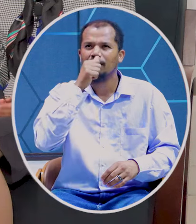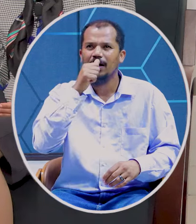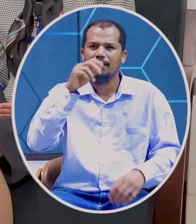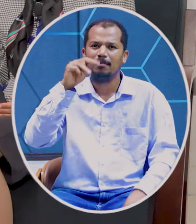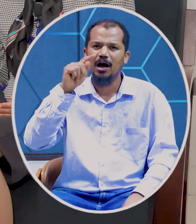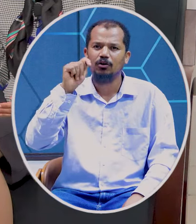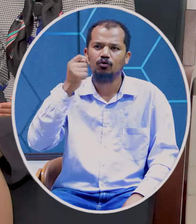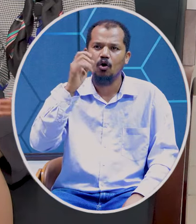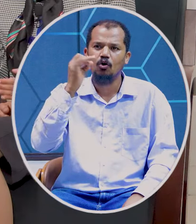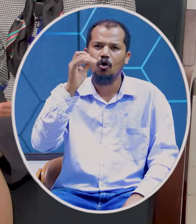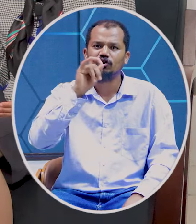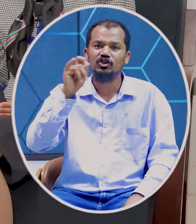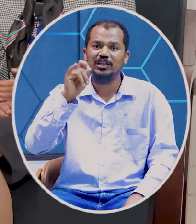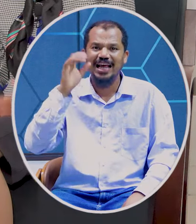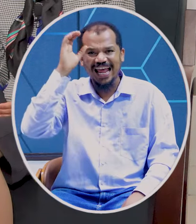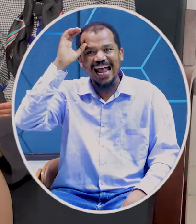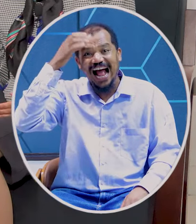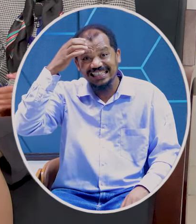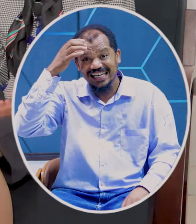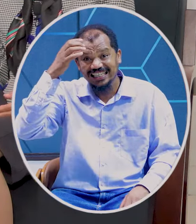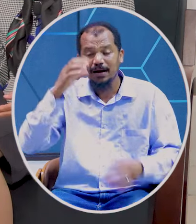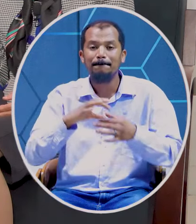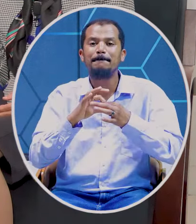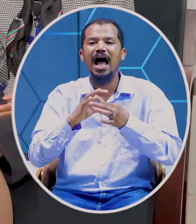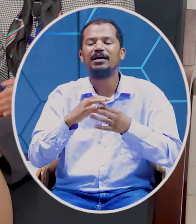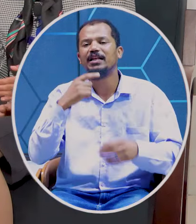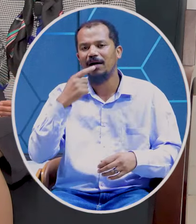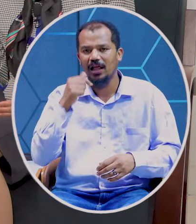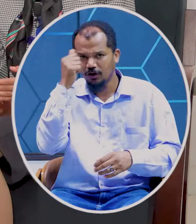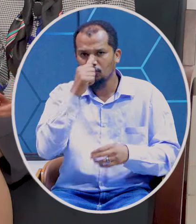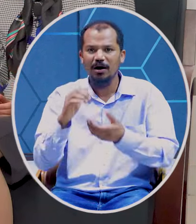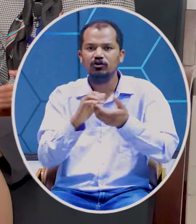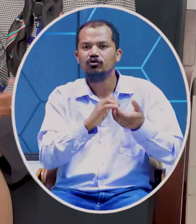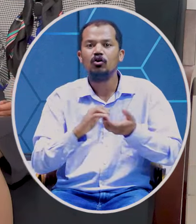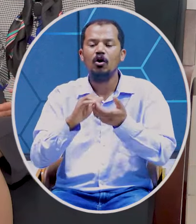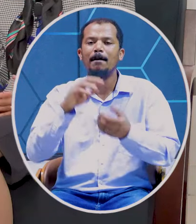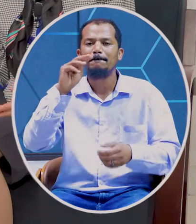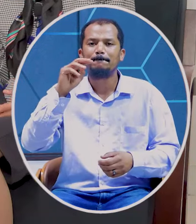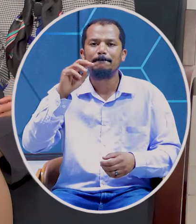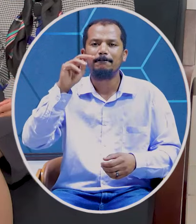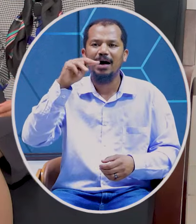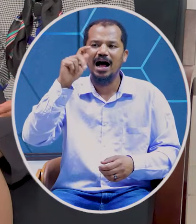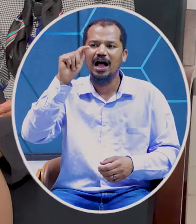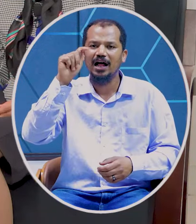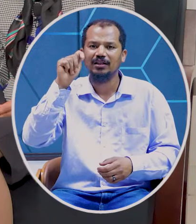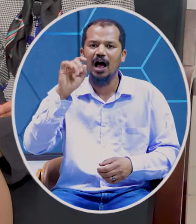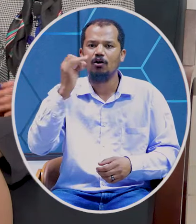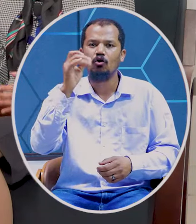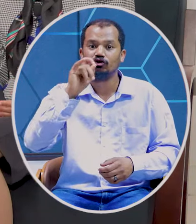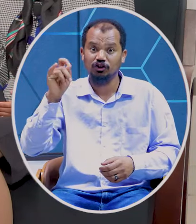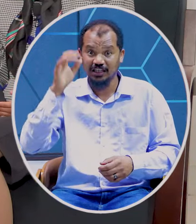የኢትዮጵያ ሄማቶሎጂ የካንሰር የኦንኮሎጂ እና ሄማቶሎጂ ማህበር ይባላል፣ ወይም ኢትዮጵያን ሶሳይቲ ኦፍ ሄማቶሎጂ እንደ ኦንኮሎጂ ይባላል